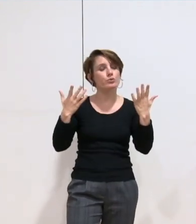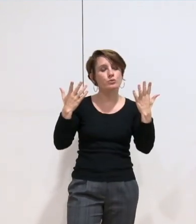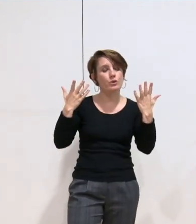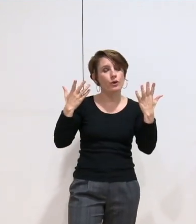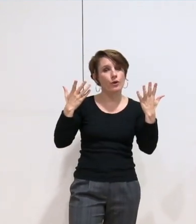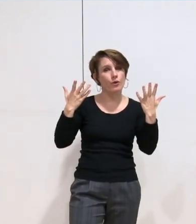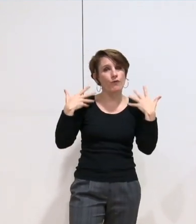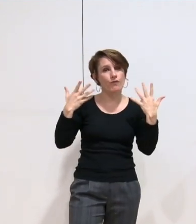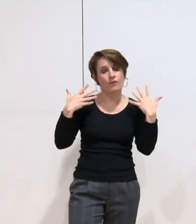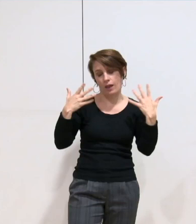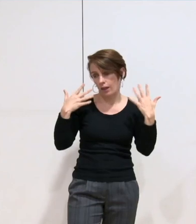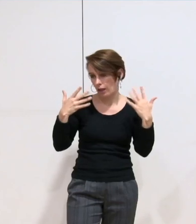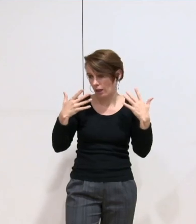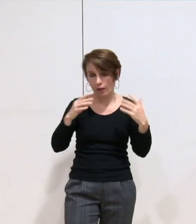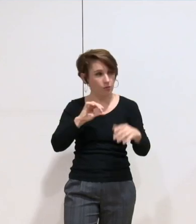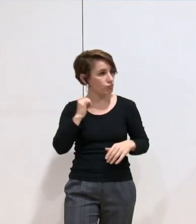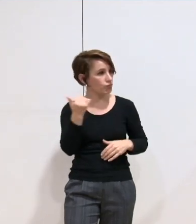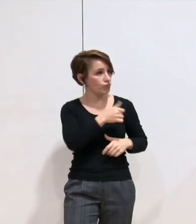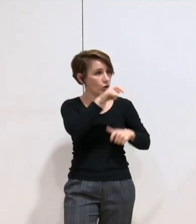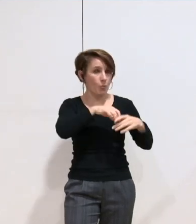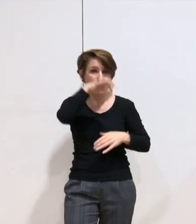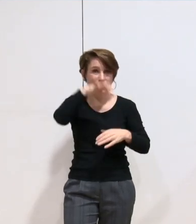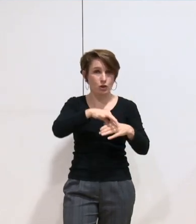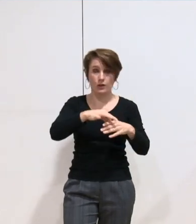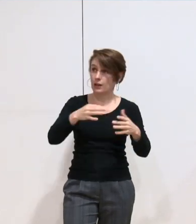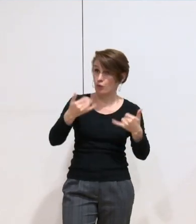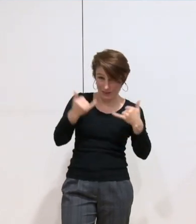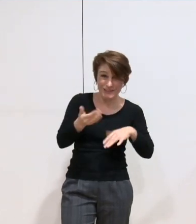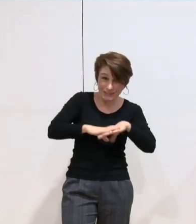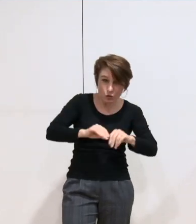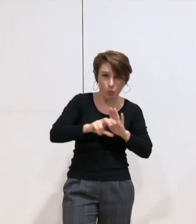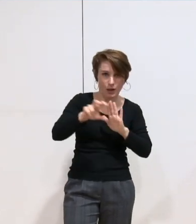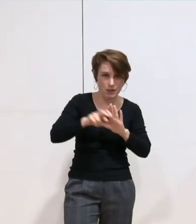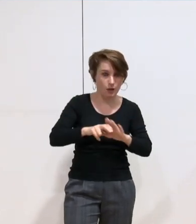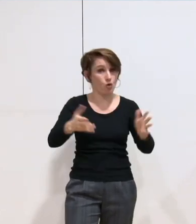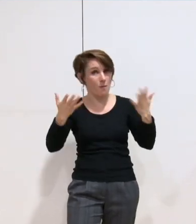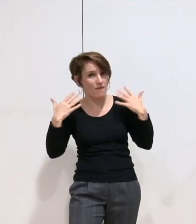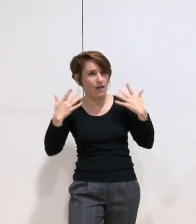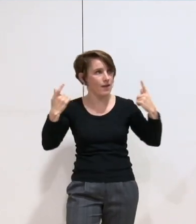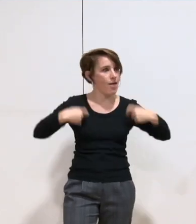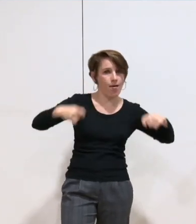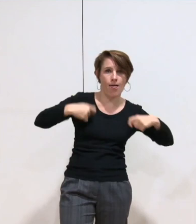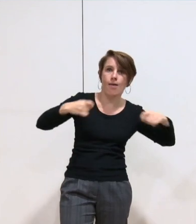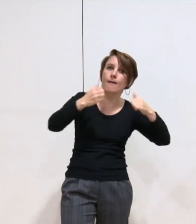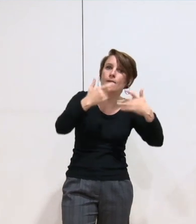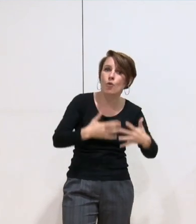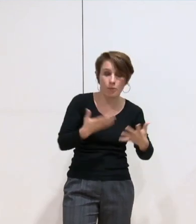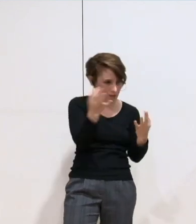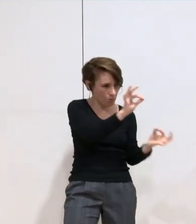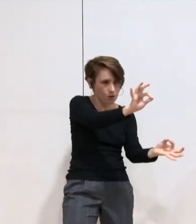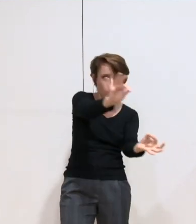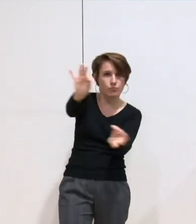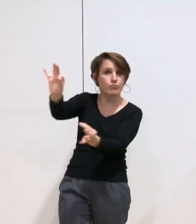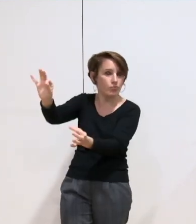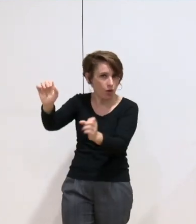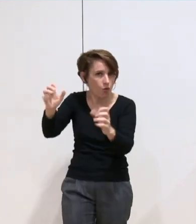que les élus peuvent engendrer en raison du mandat qu'ils exercent. Pour mémoire, par